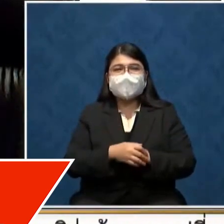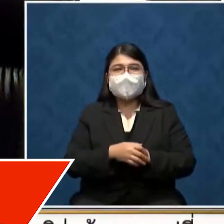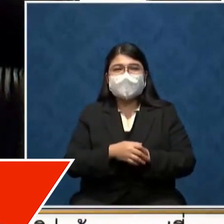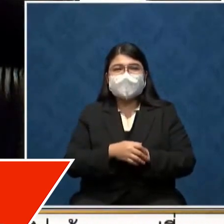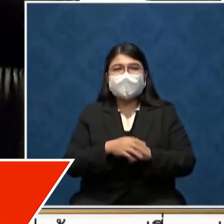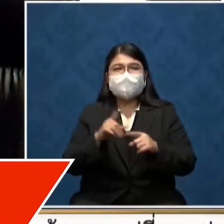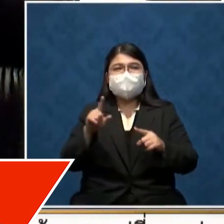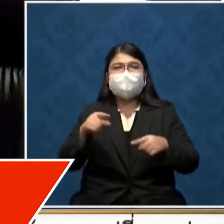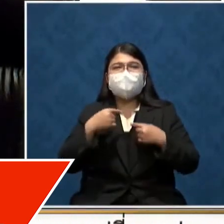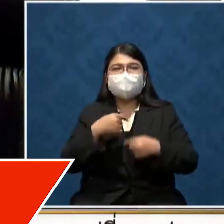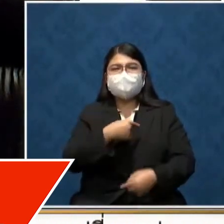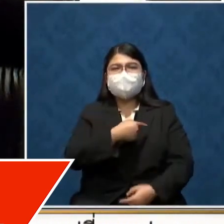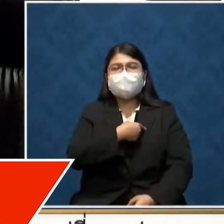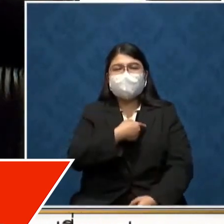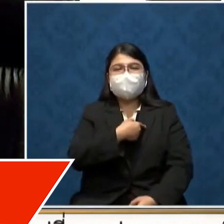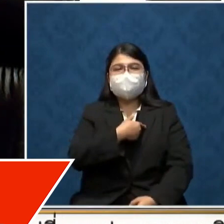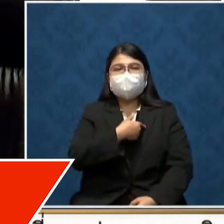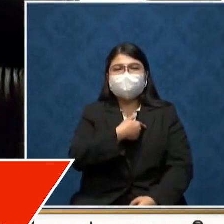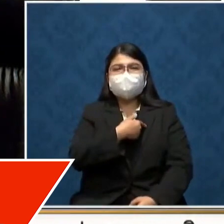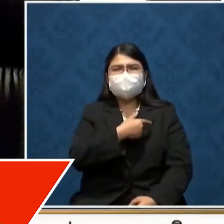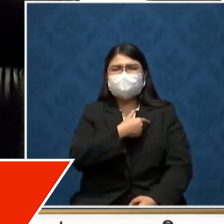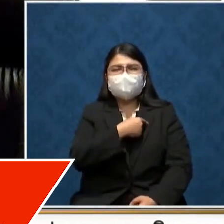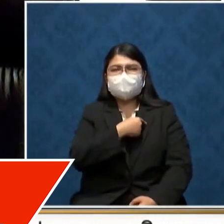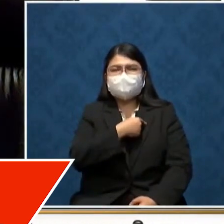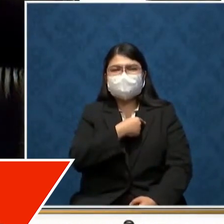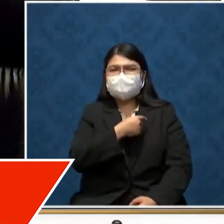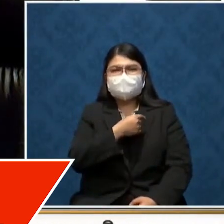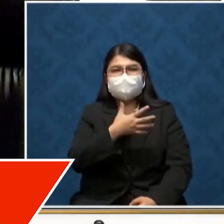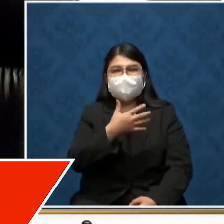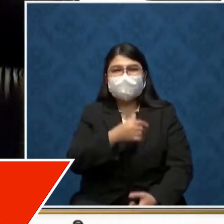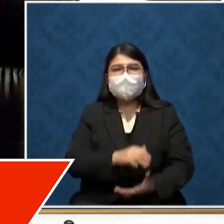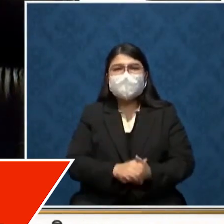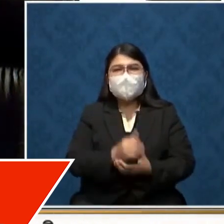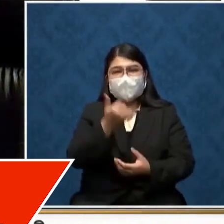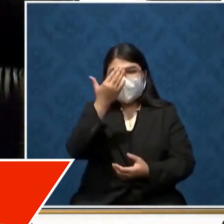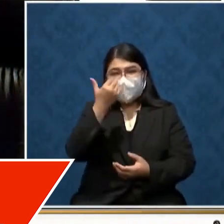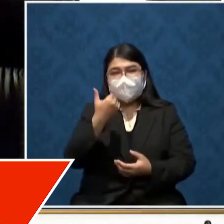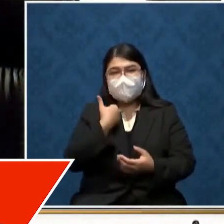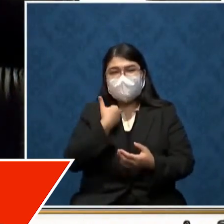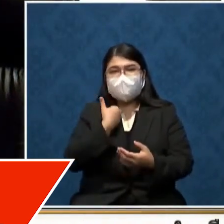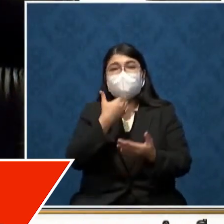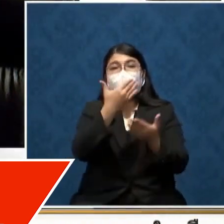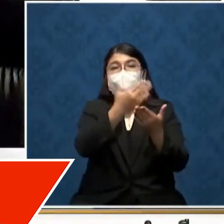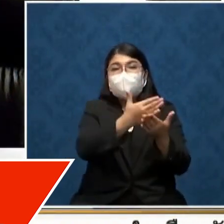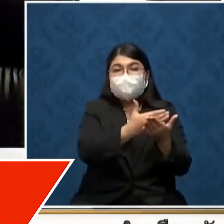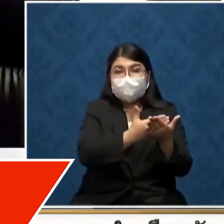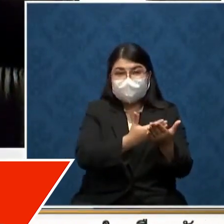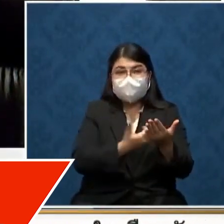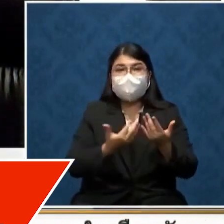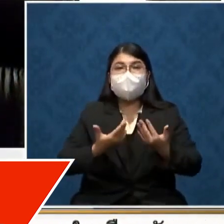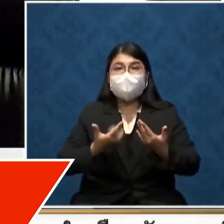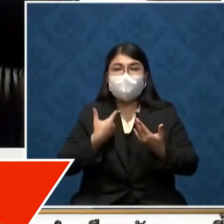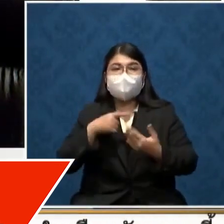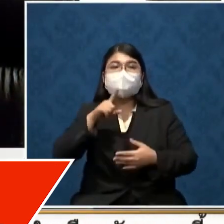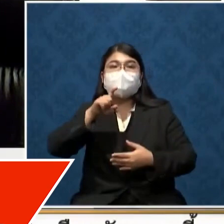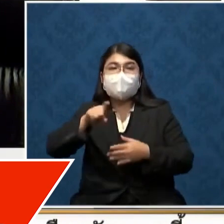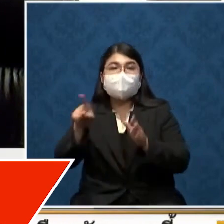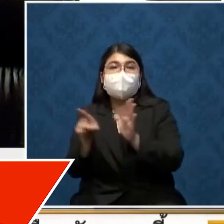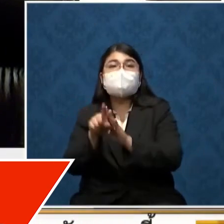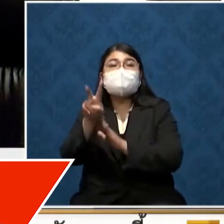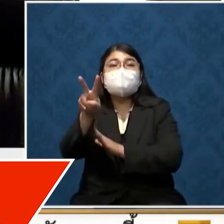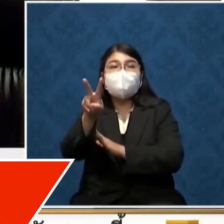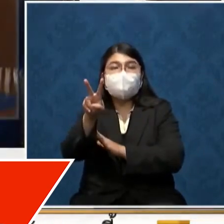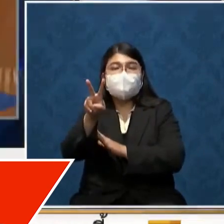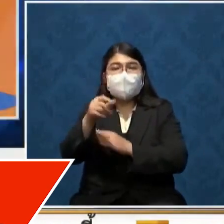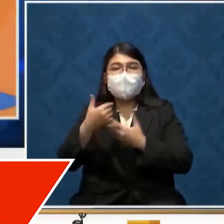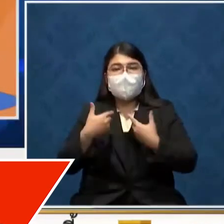ใจนะฮะไม่ตรงเพราะว่าหลักการเนี่ยเดี๋ยวผมอธิบายต่อไปในการถามครั้งที่สองครับท่านประธานครับ